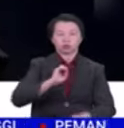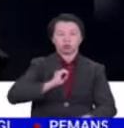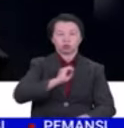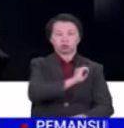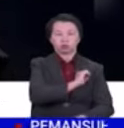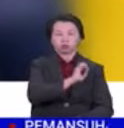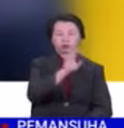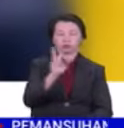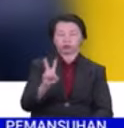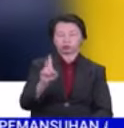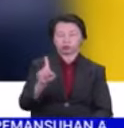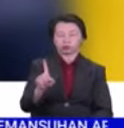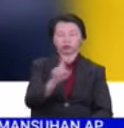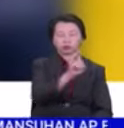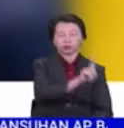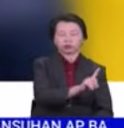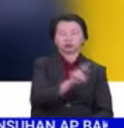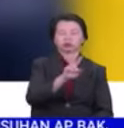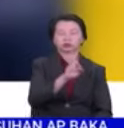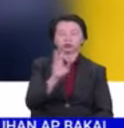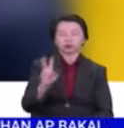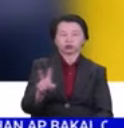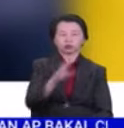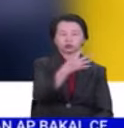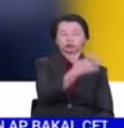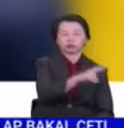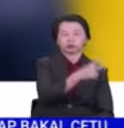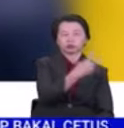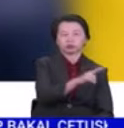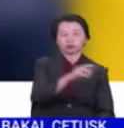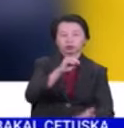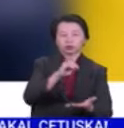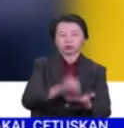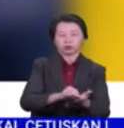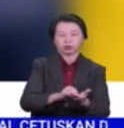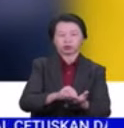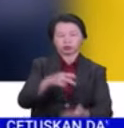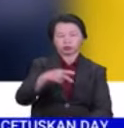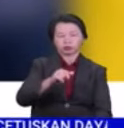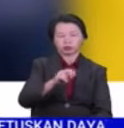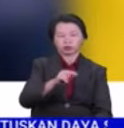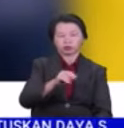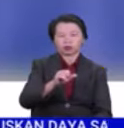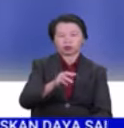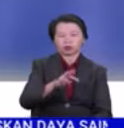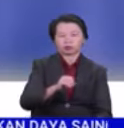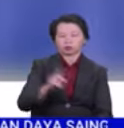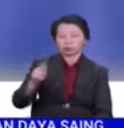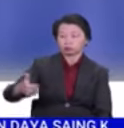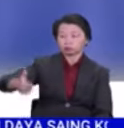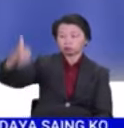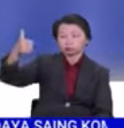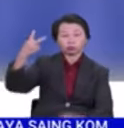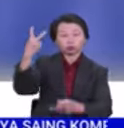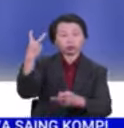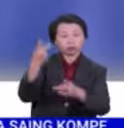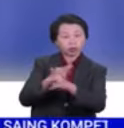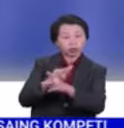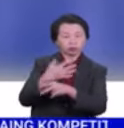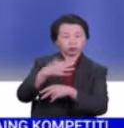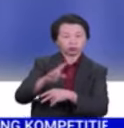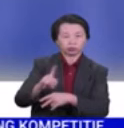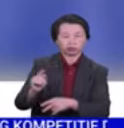Vallen 2017 2112 di iccid Iman nama ini gelaran kedua dimenangi like Houdini